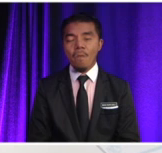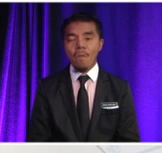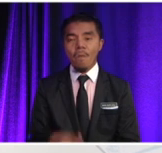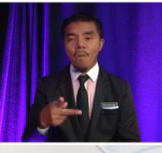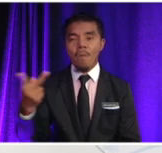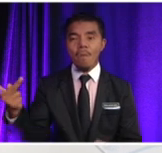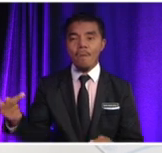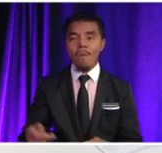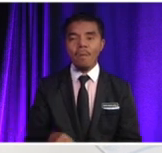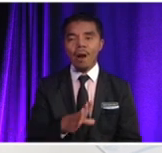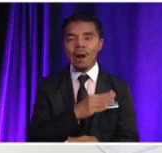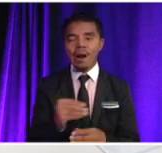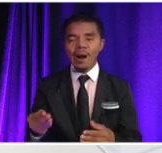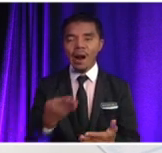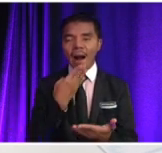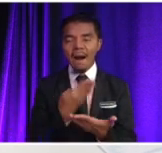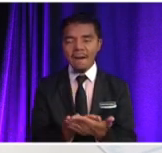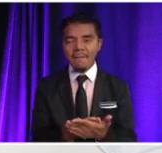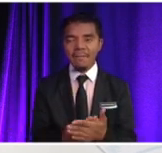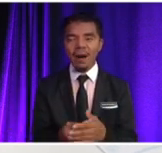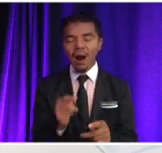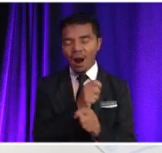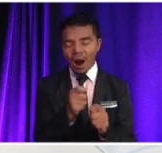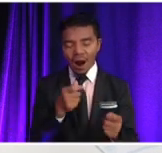Elok dan tahan lama